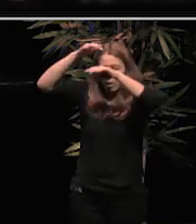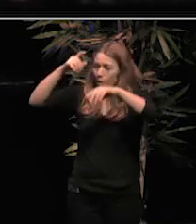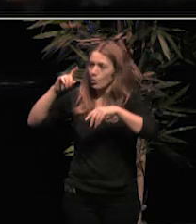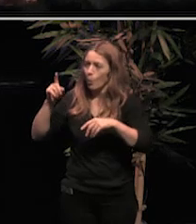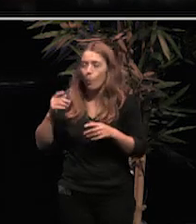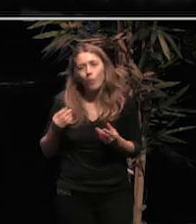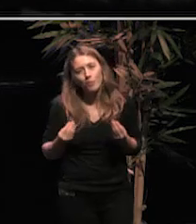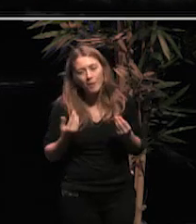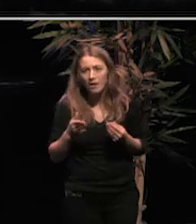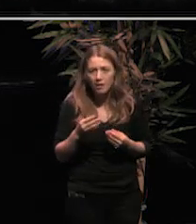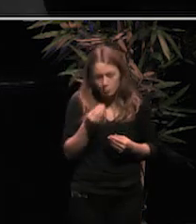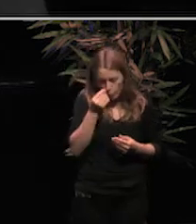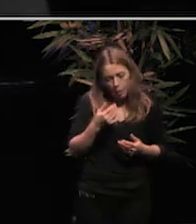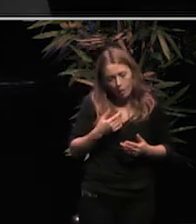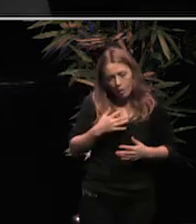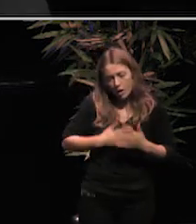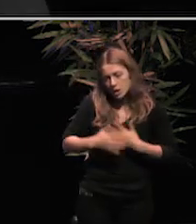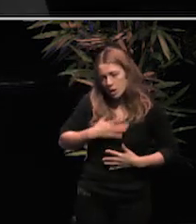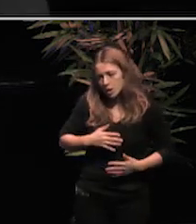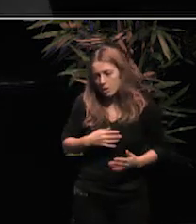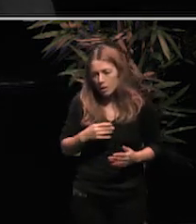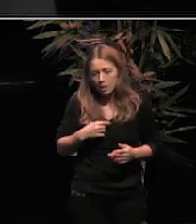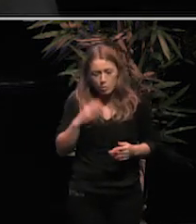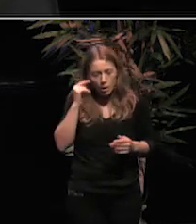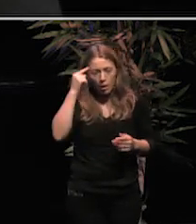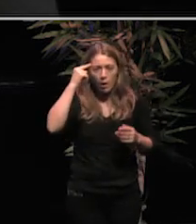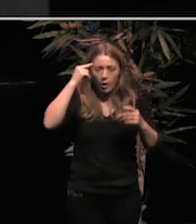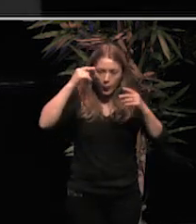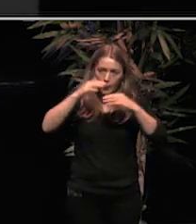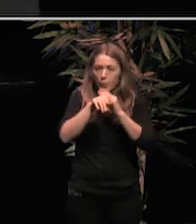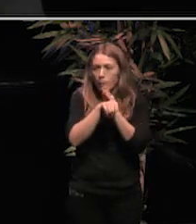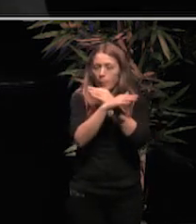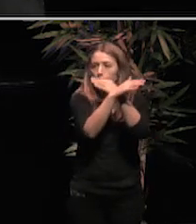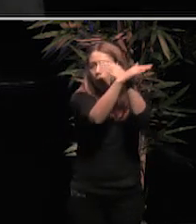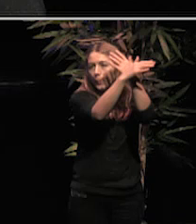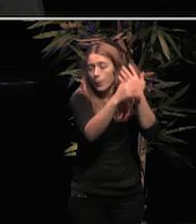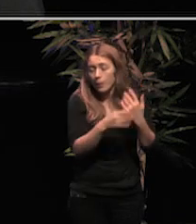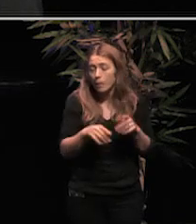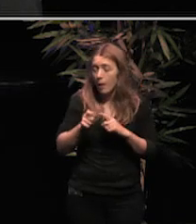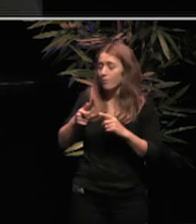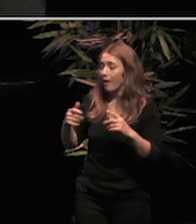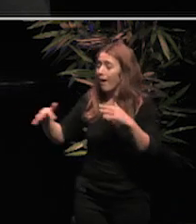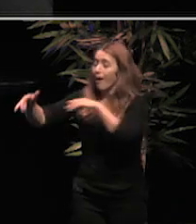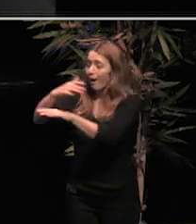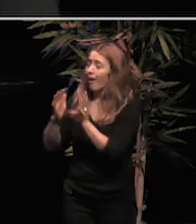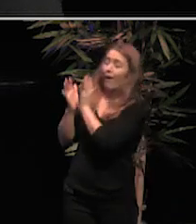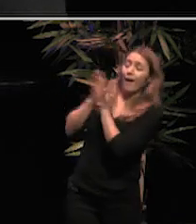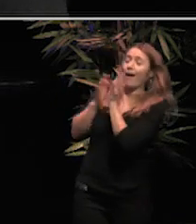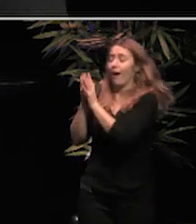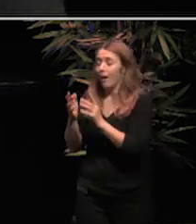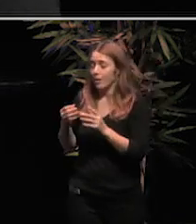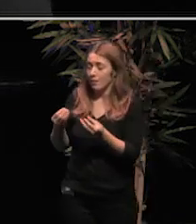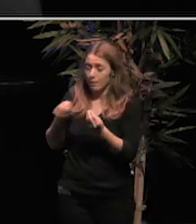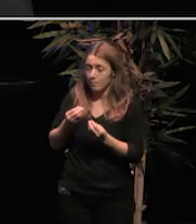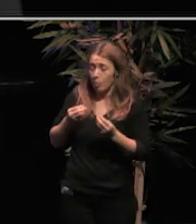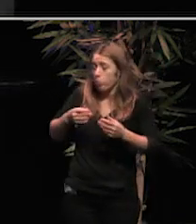très physique avec pas mal de changements de voile et une grosse concentration. Donc en fait, on se laisse porter, quoi. C'est voilà, juste un moment magique